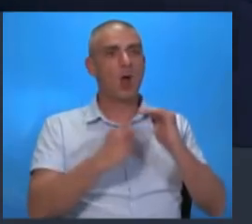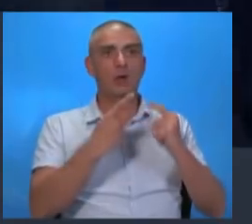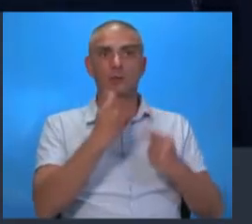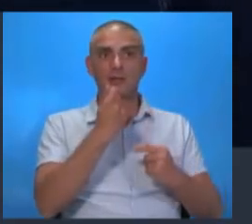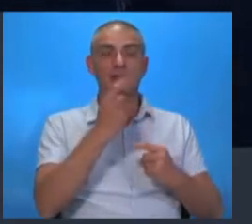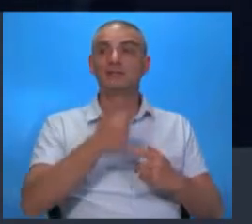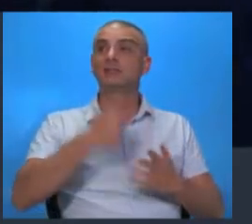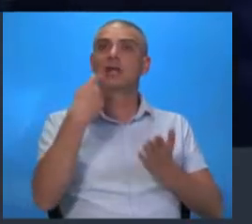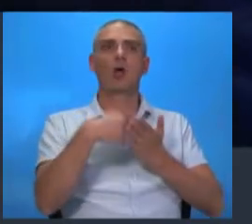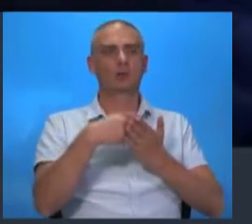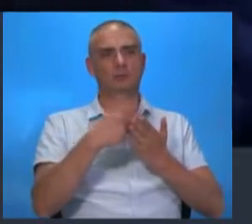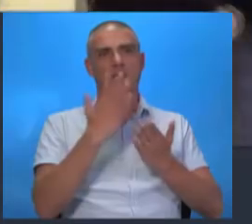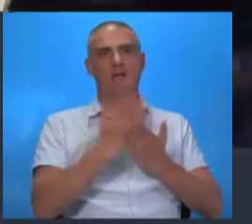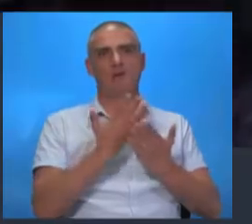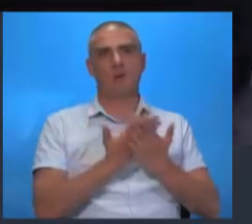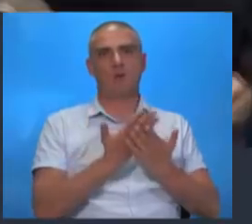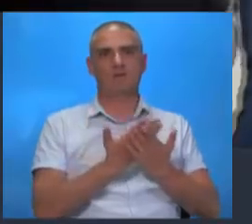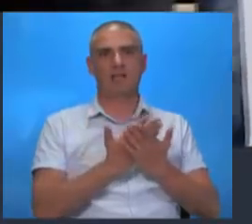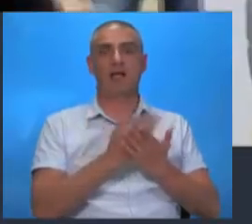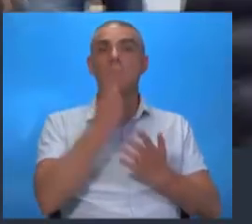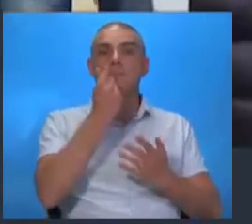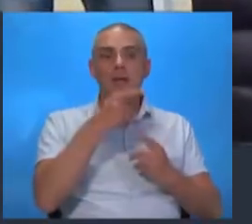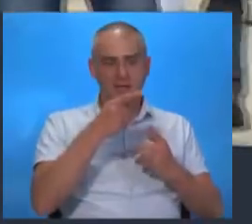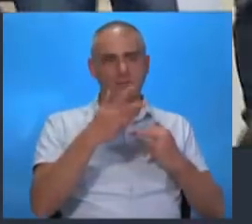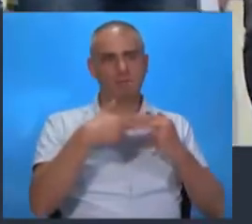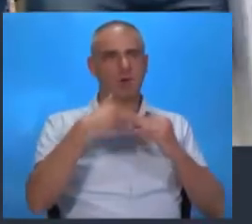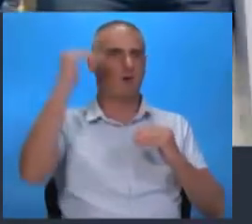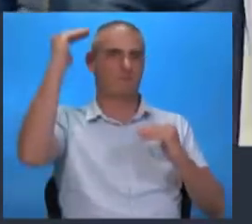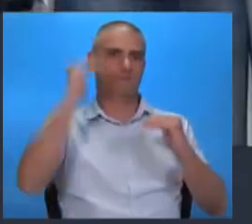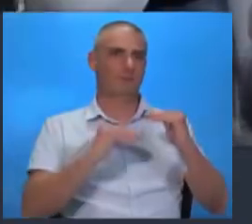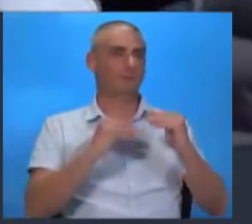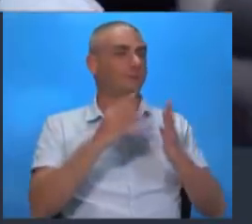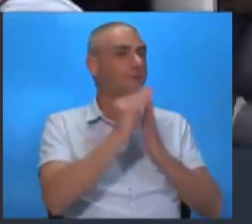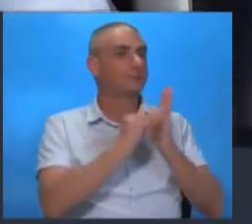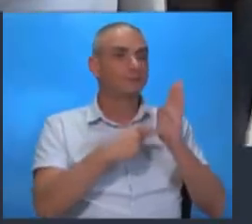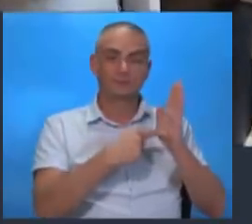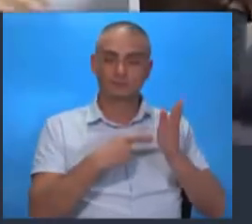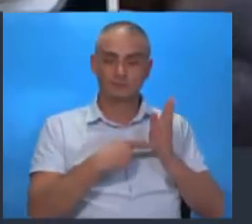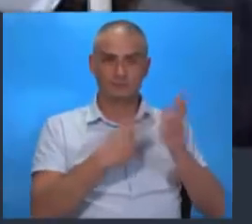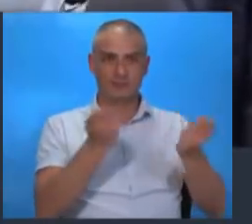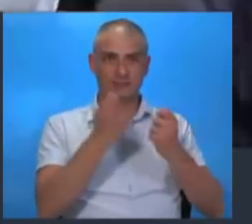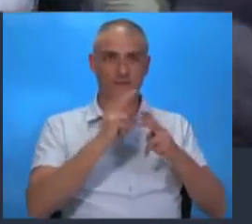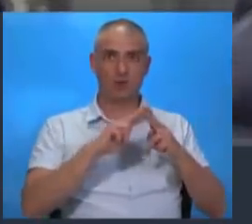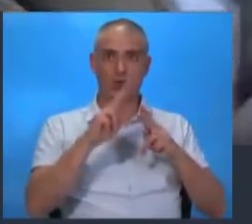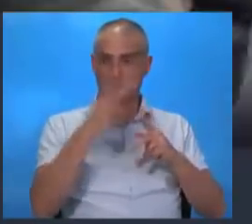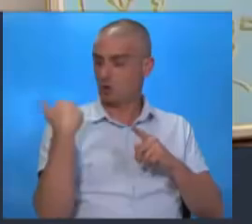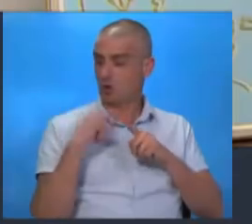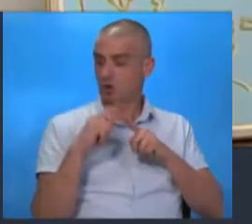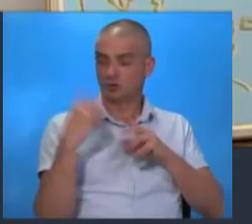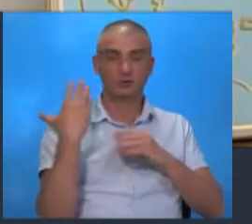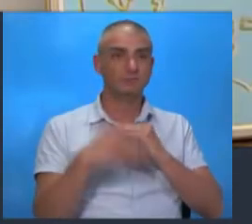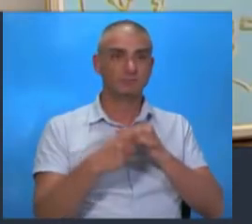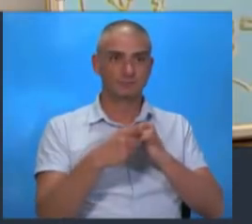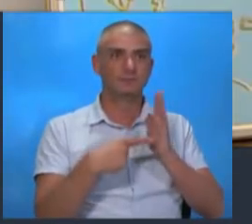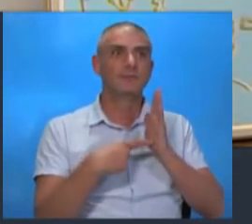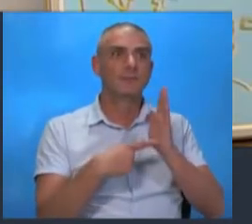שר האוצר זו כבר עובדה. המחירים בדרך למטה. הנתונים האלה שמתפרסמים בחודשים האחרונים מעידים